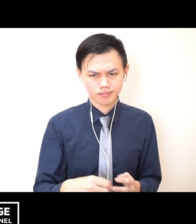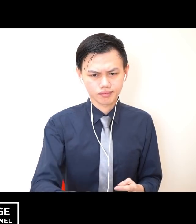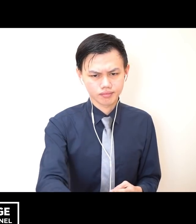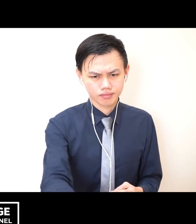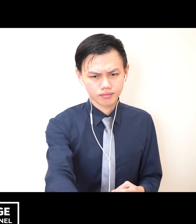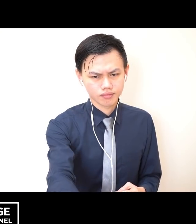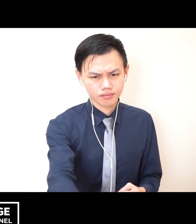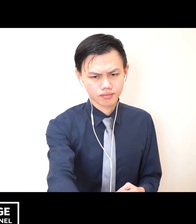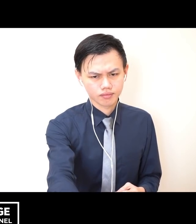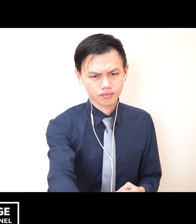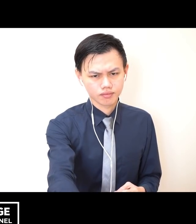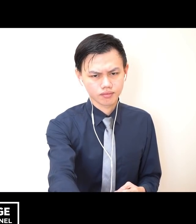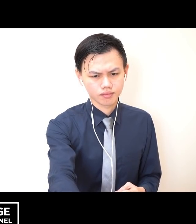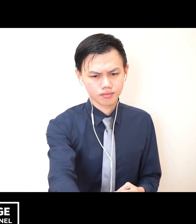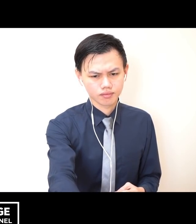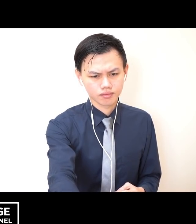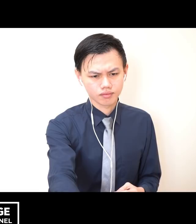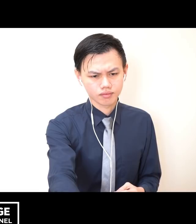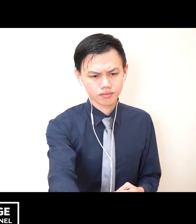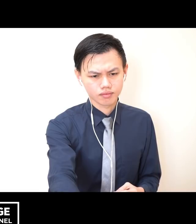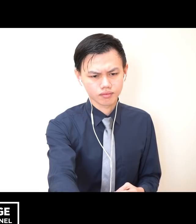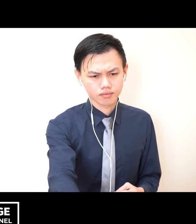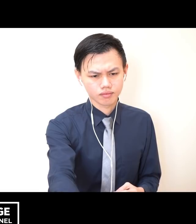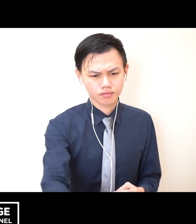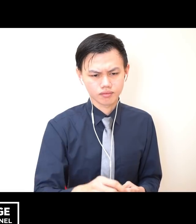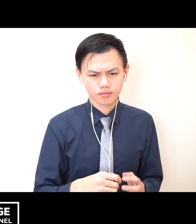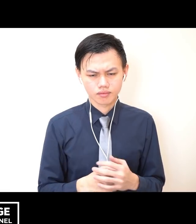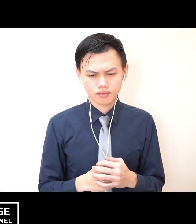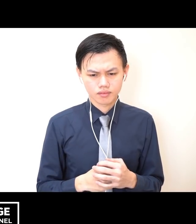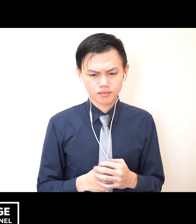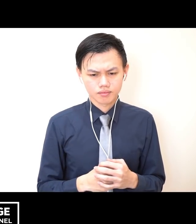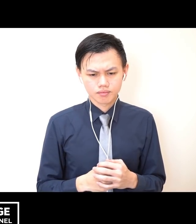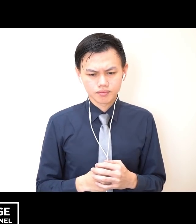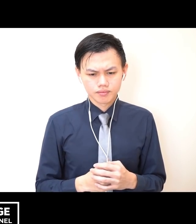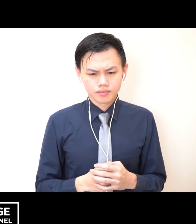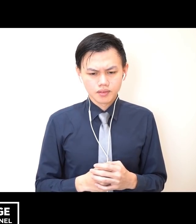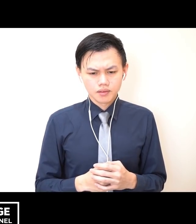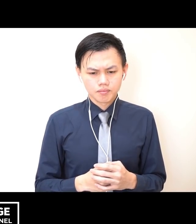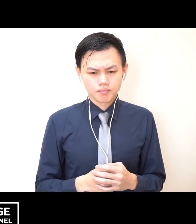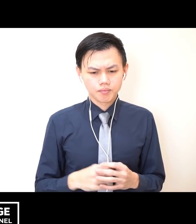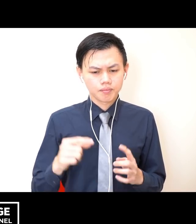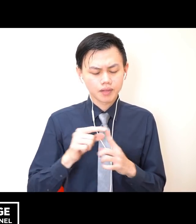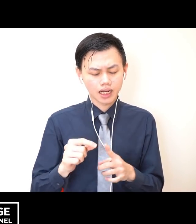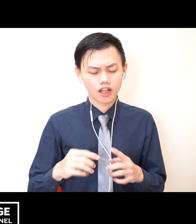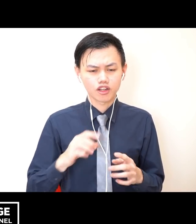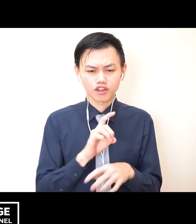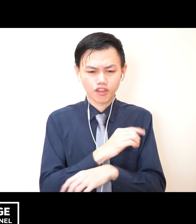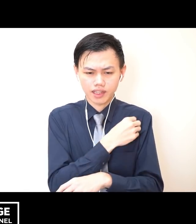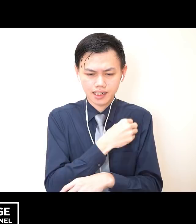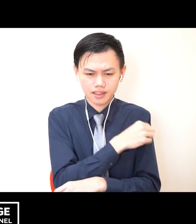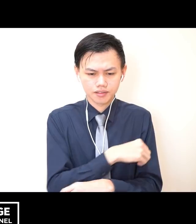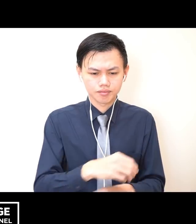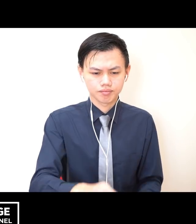artificial respiration. Save it for the younger patients. I already had a good